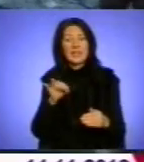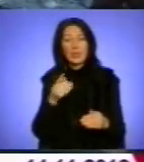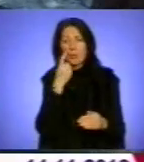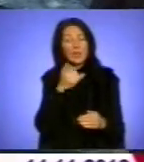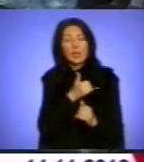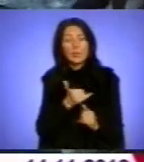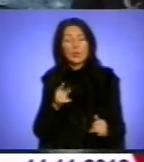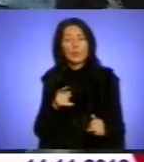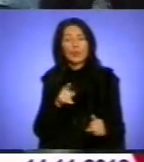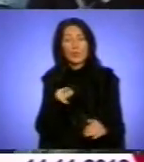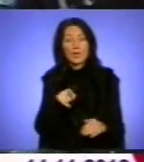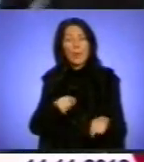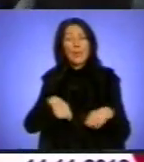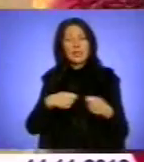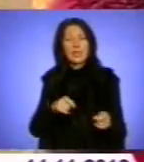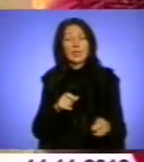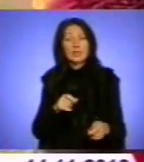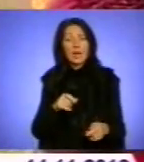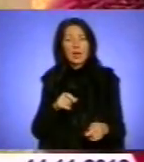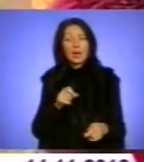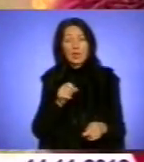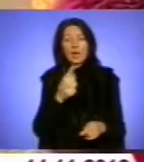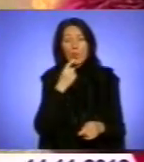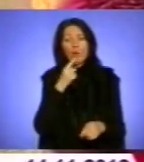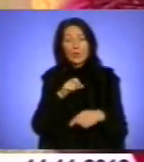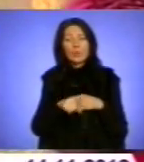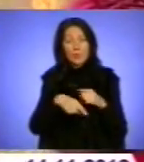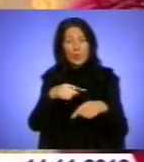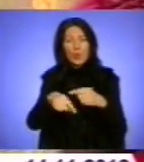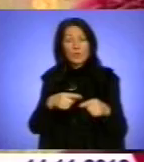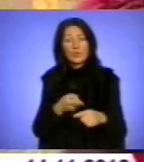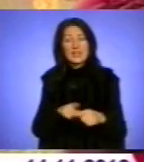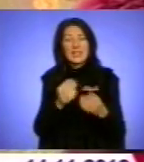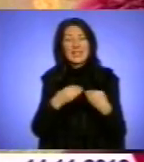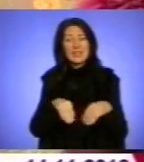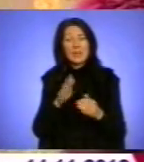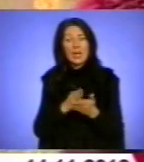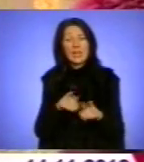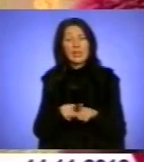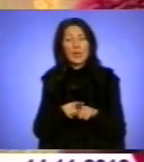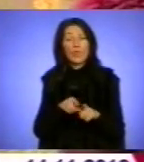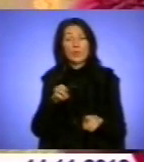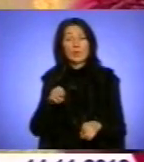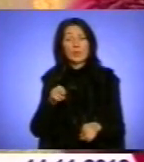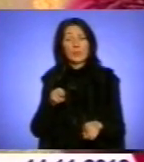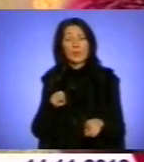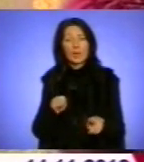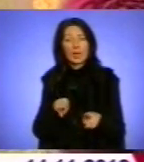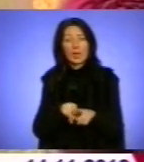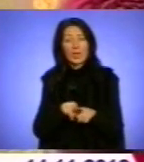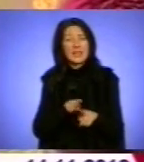оскільки він передається спадково. Ця сім'я є такою десь типовою, але не